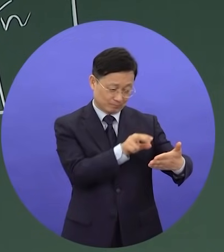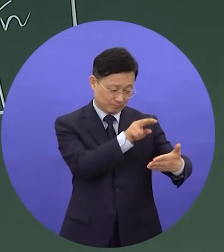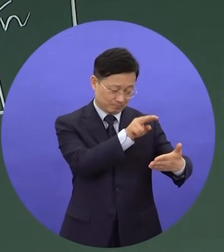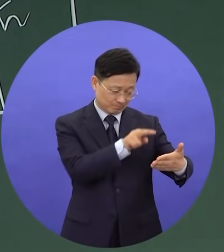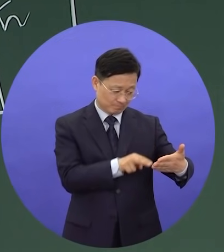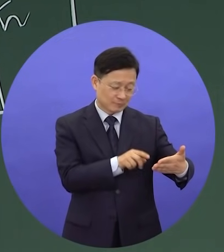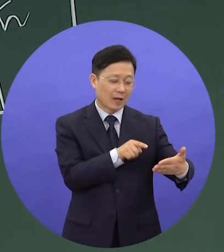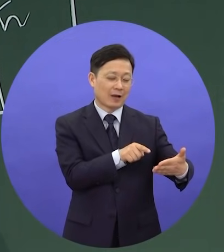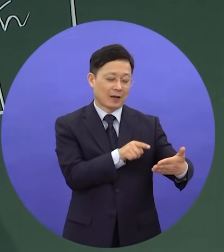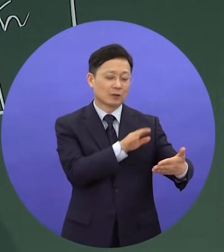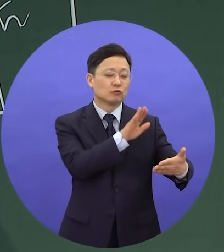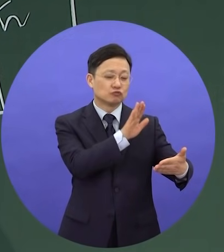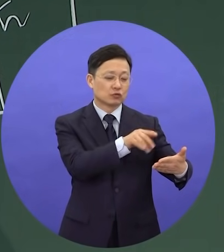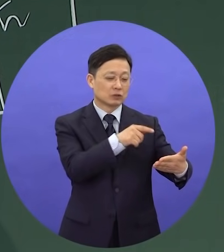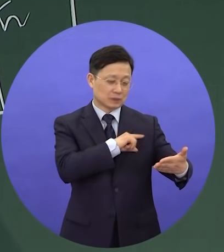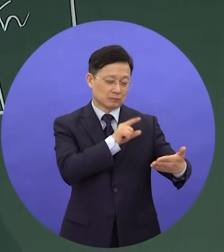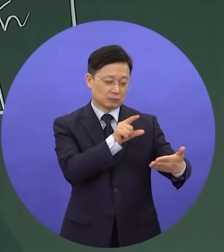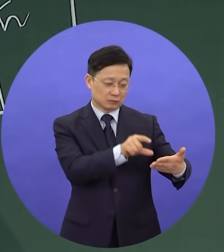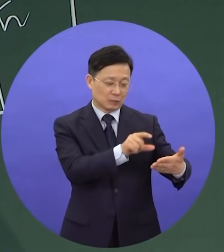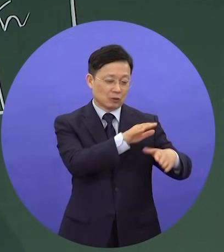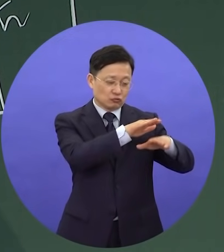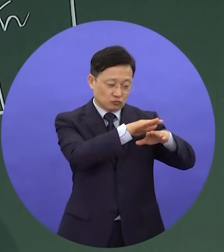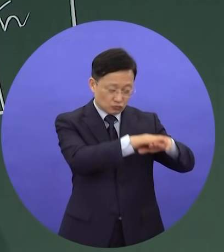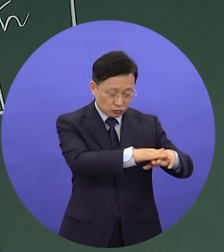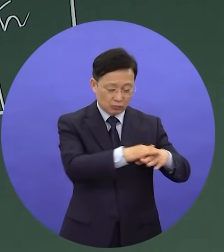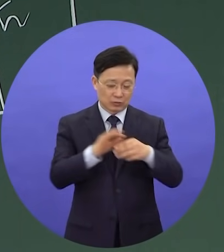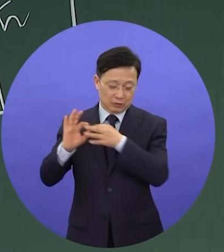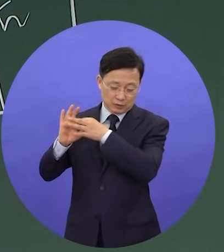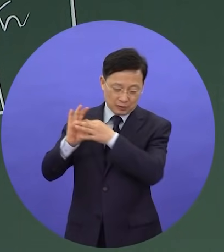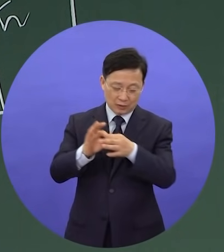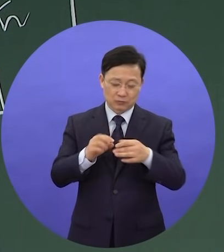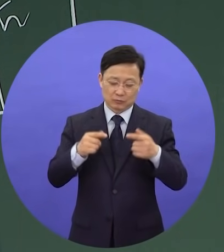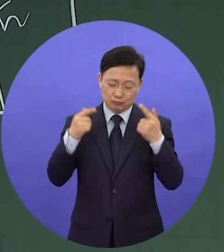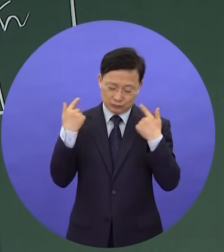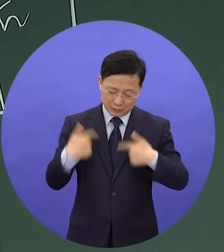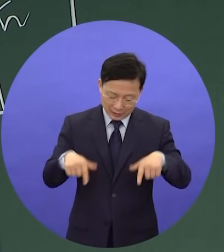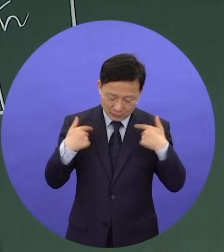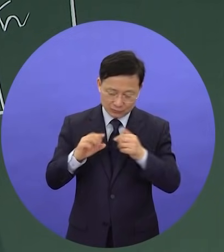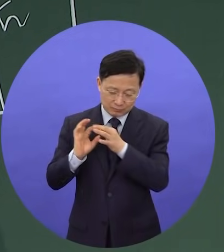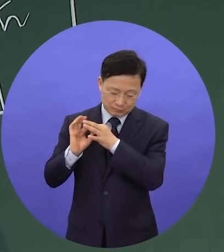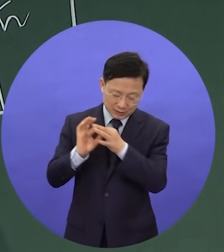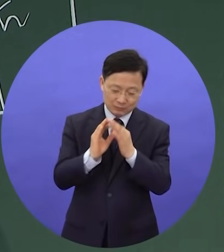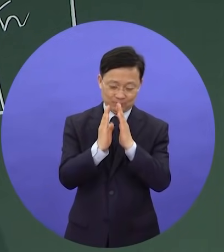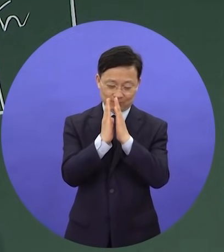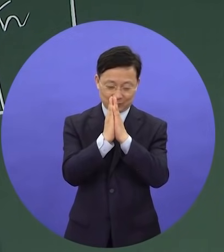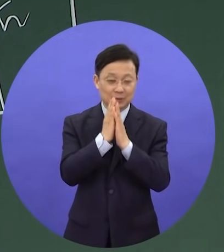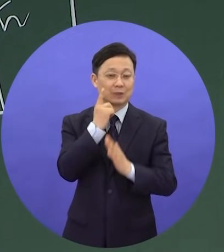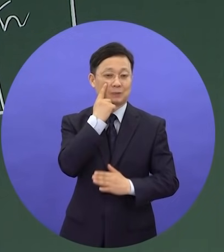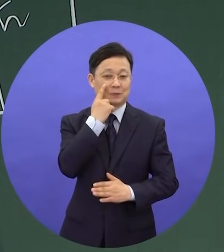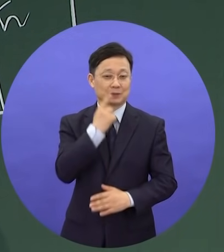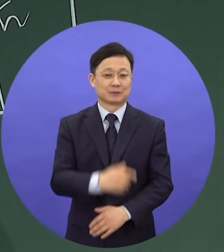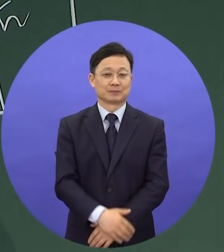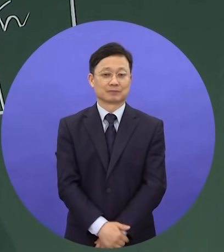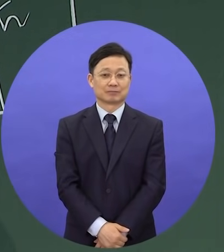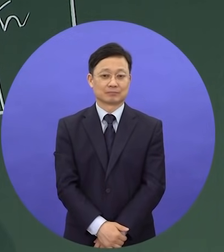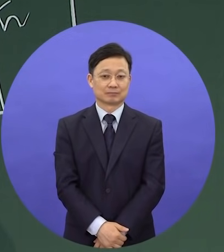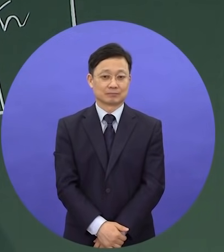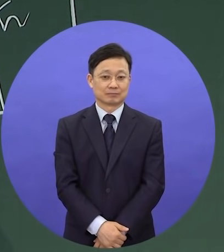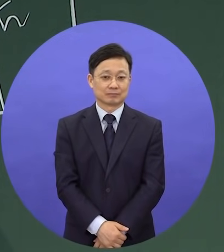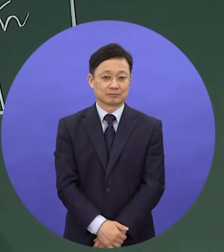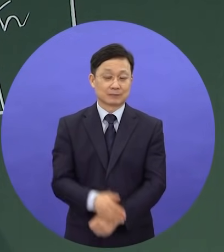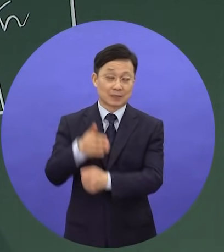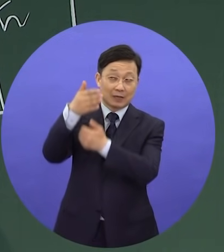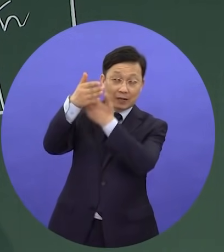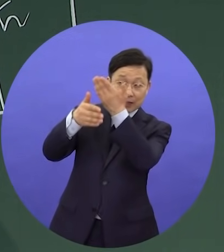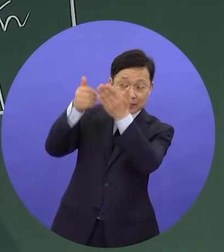대해서는 부끄러운 생각 들 겁니다. Then perhaps you might be ashamed of what you thought about these people until now, of the answers you haven't received until now. 하나님 날